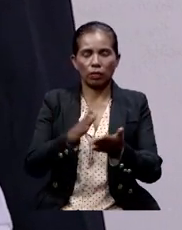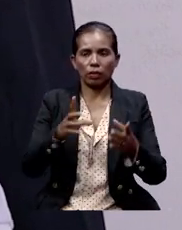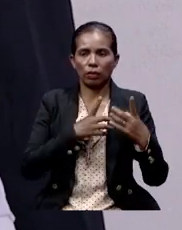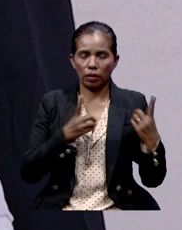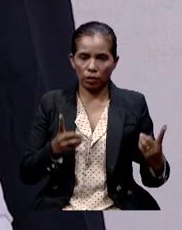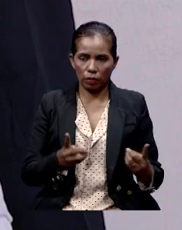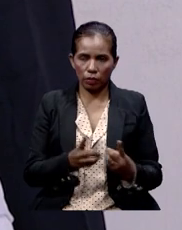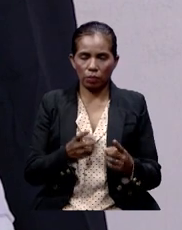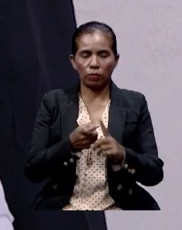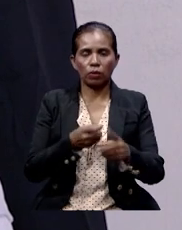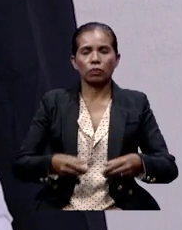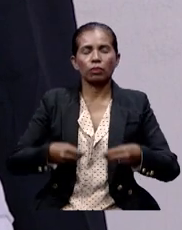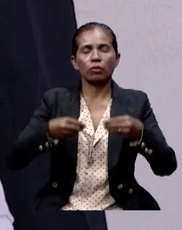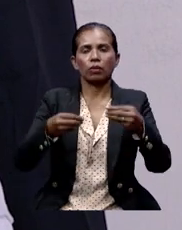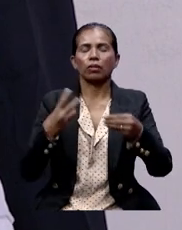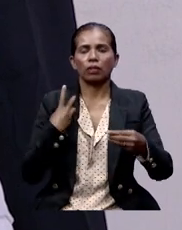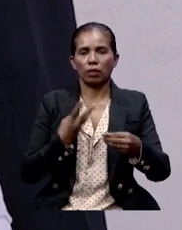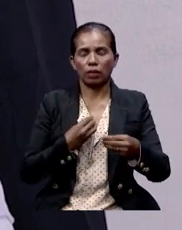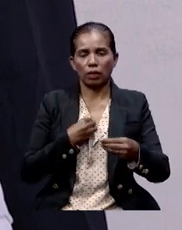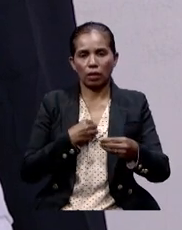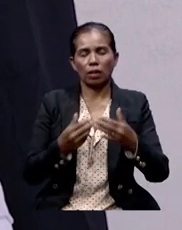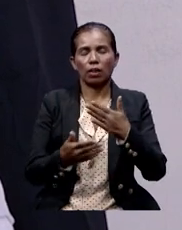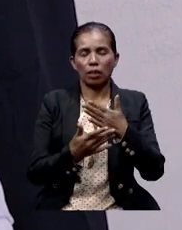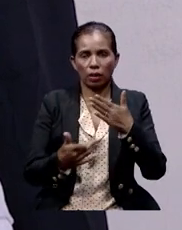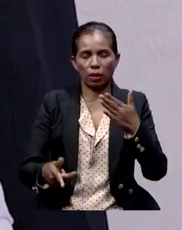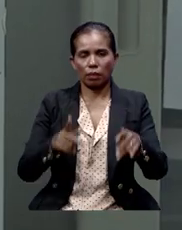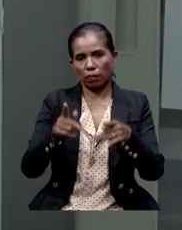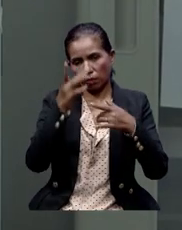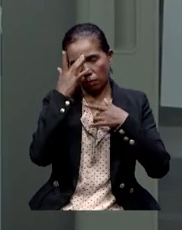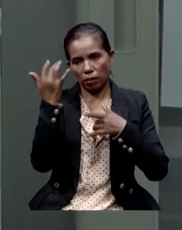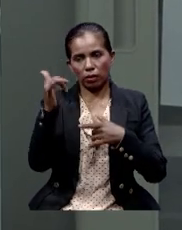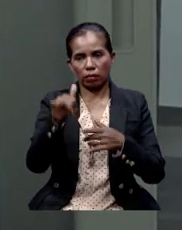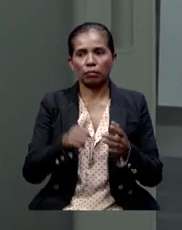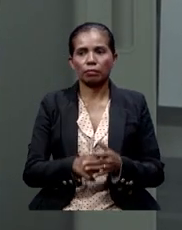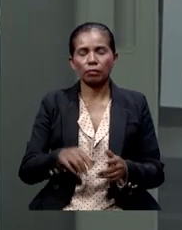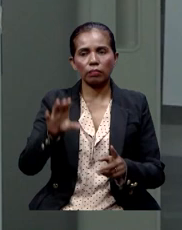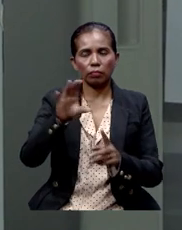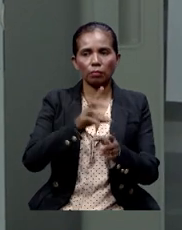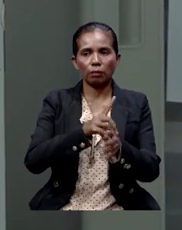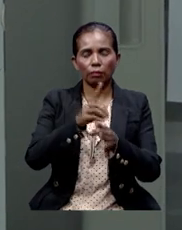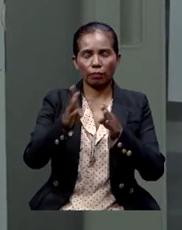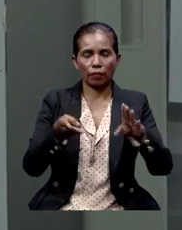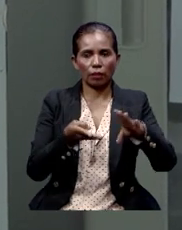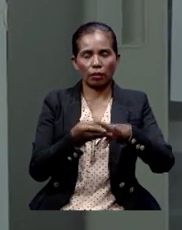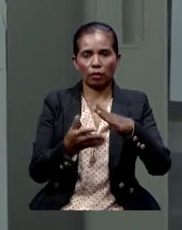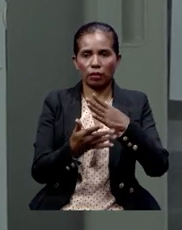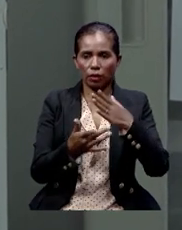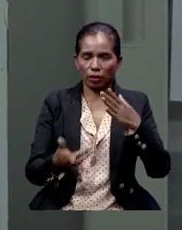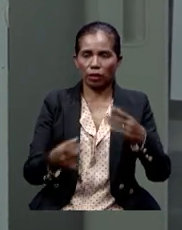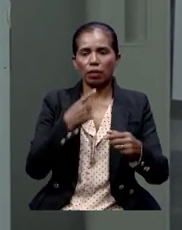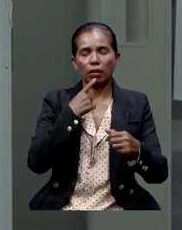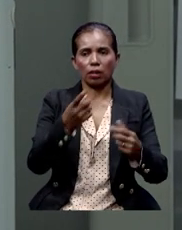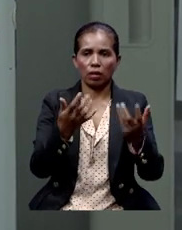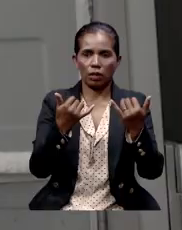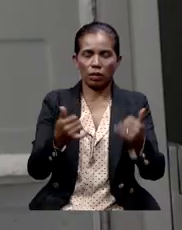lihusi ita fo ran ba pasiensira. Chefe de departamento Banco de Sangue explica dau